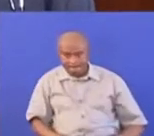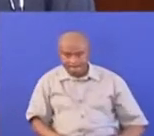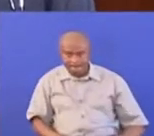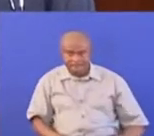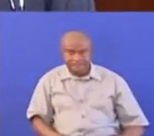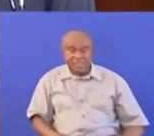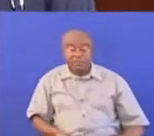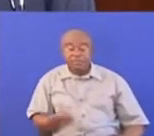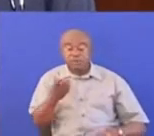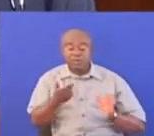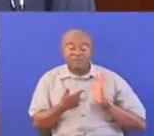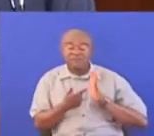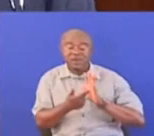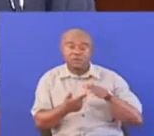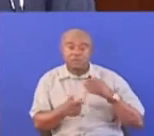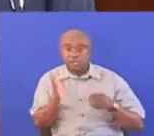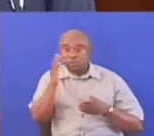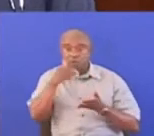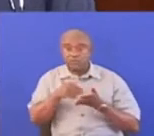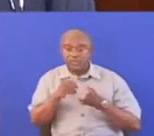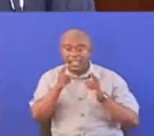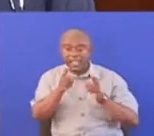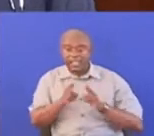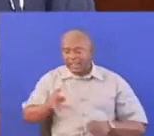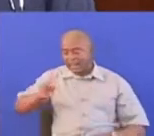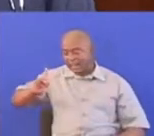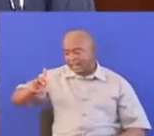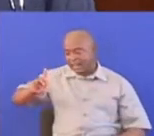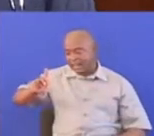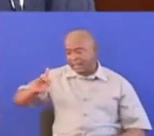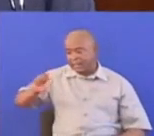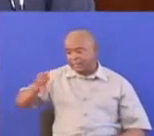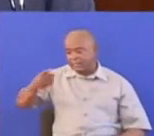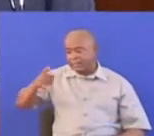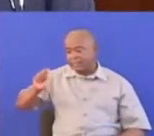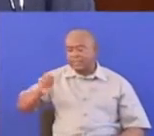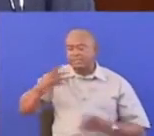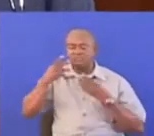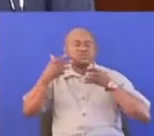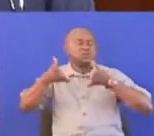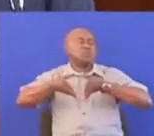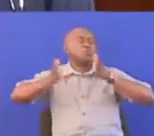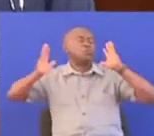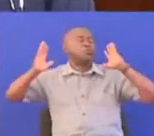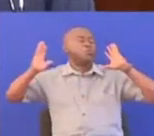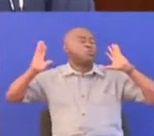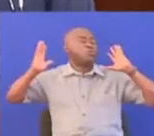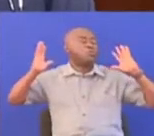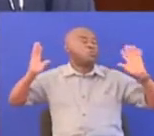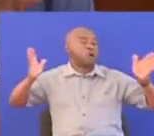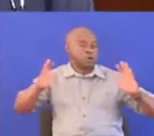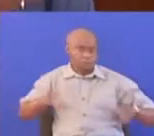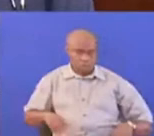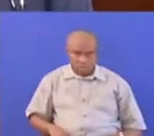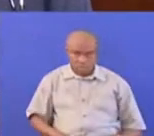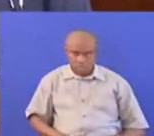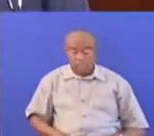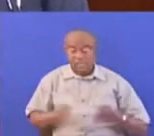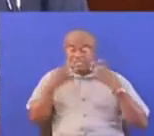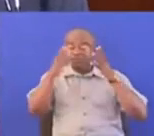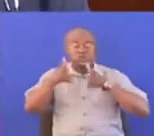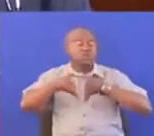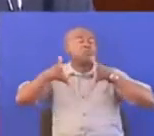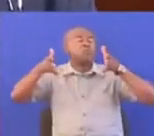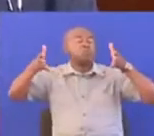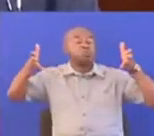Spika, nitoe mfano, hata kule nilishawahi kufika Kagera Nkanda, ule msitu ni mkubwa sana. Unaweza kuutazama ule msitu